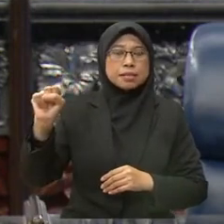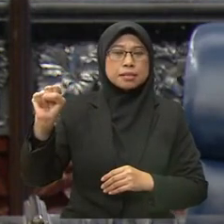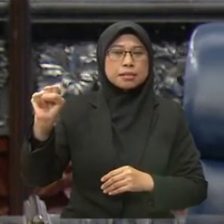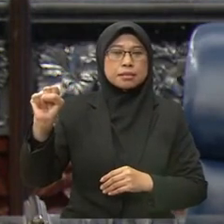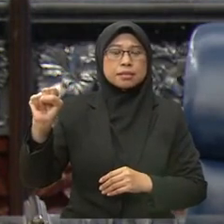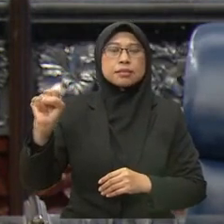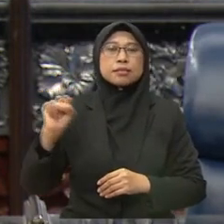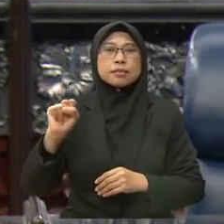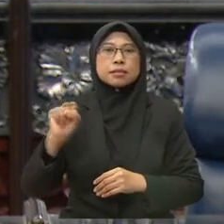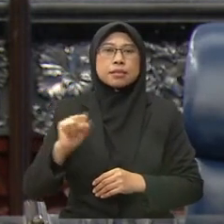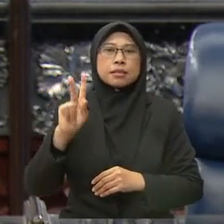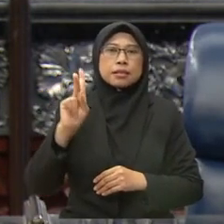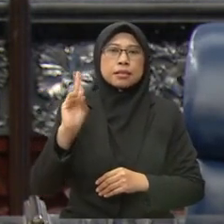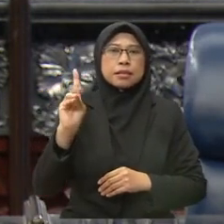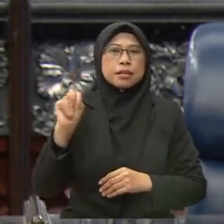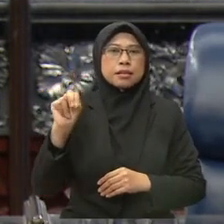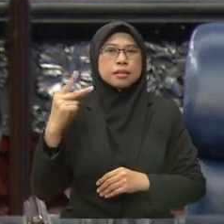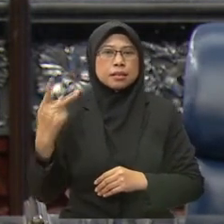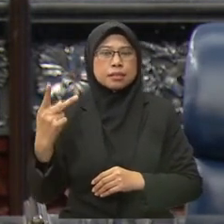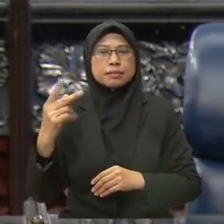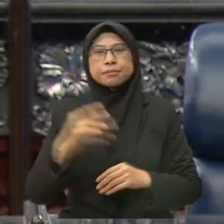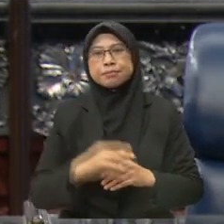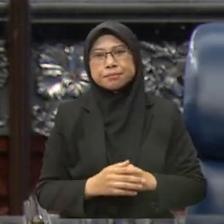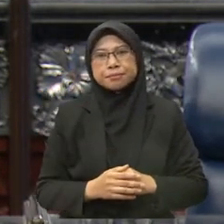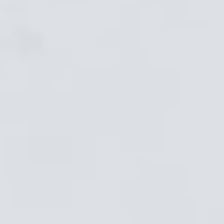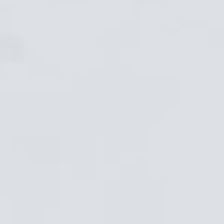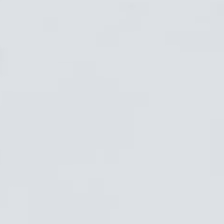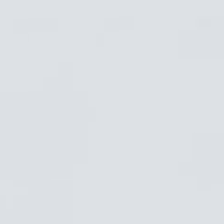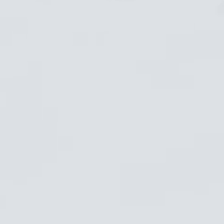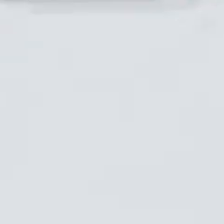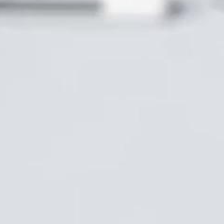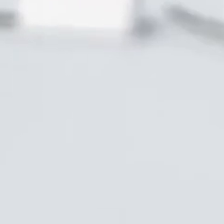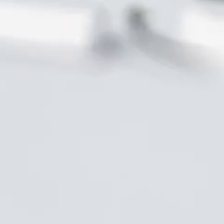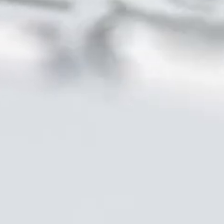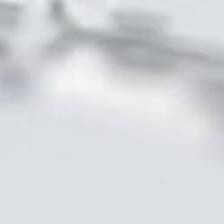Perdagangan dalam negeri kos Sara hidup terima